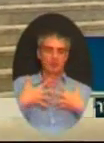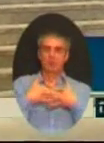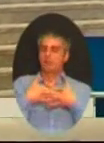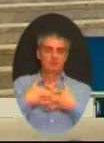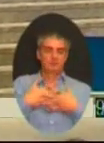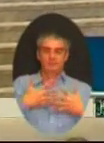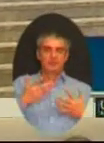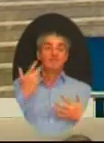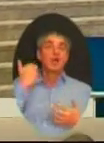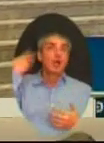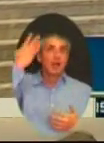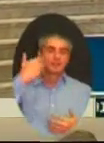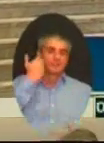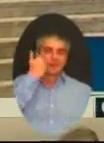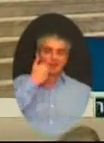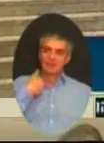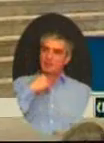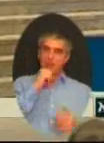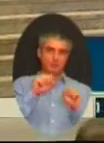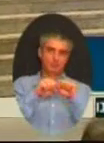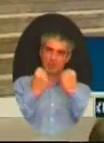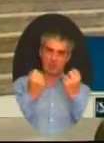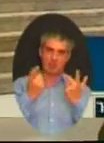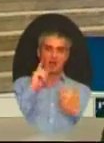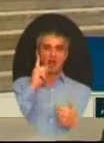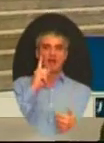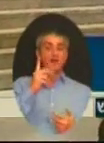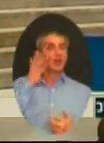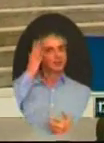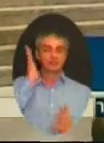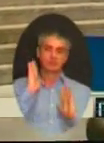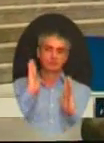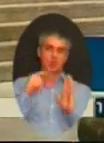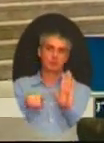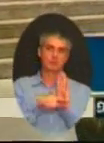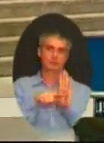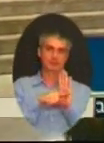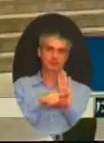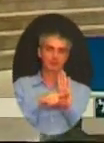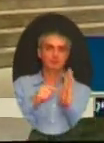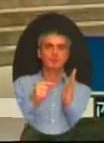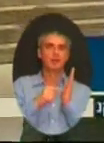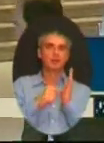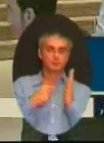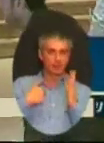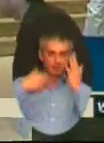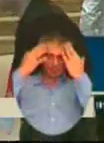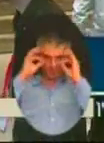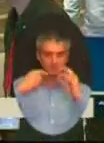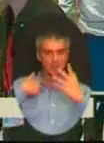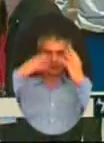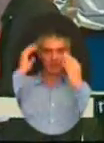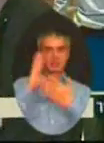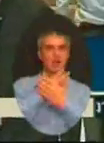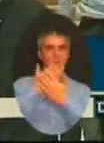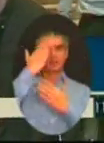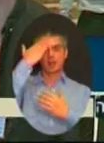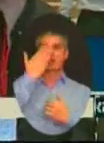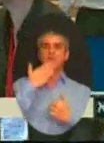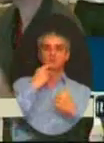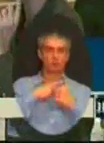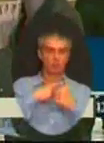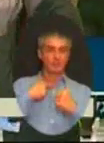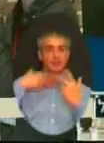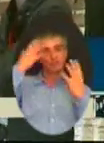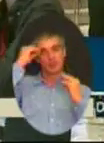וגורלנו, חבל, אני לא רוצה לקלקל את היום הזה, אבל התחזית תהיה מאוד פסימית. ולכן, אני מכבד את ההחלטה על הכרה בירושלים, אני